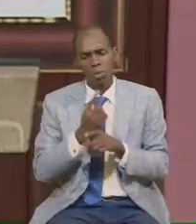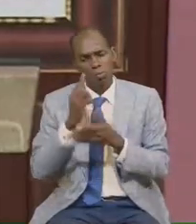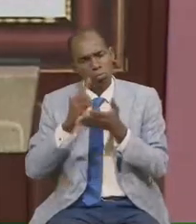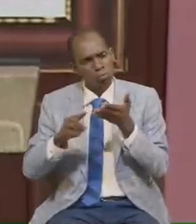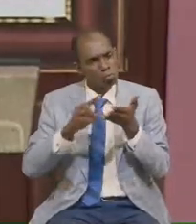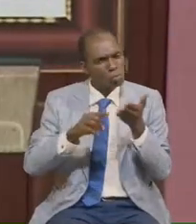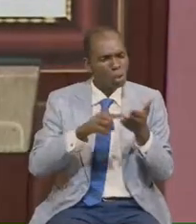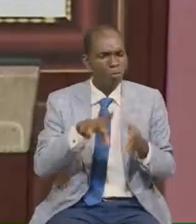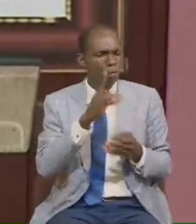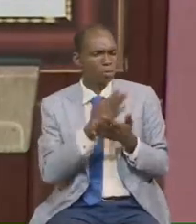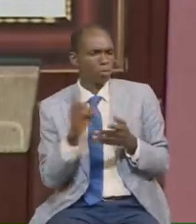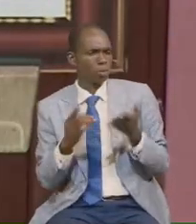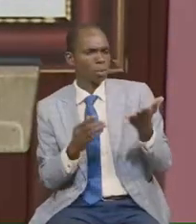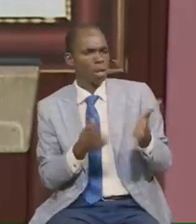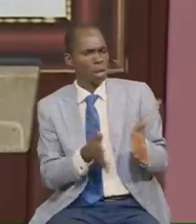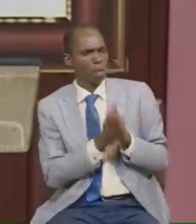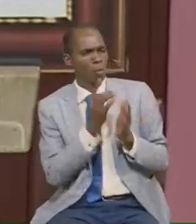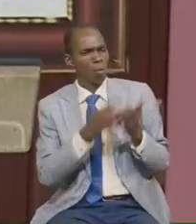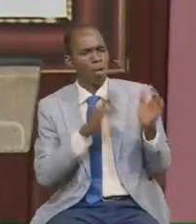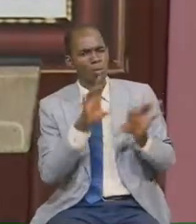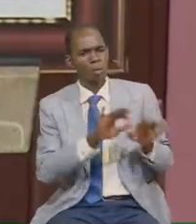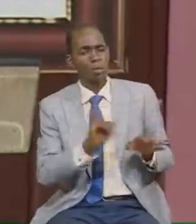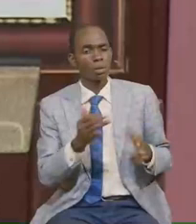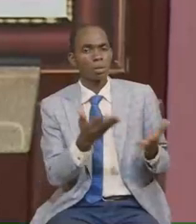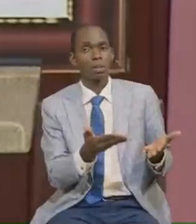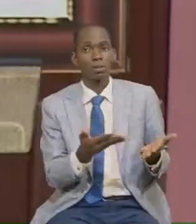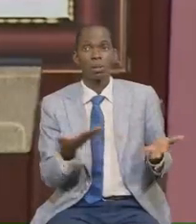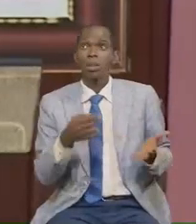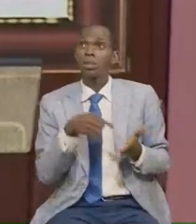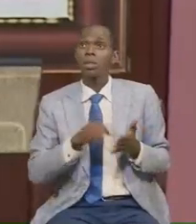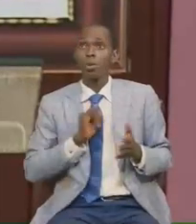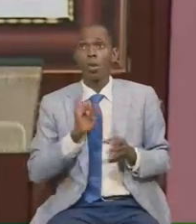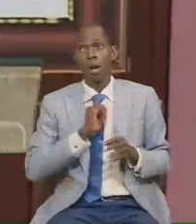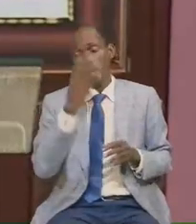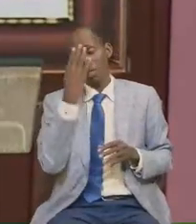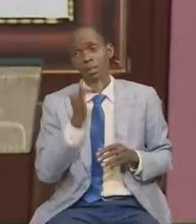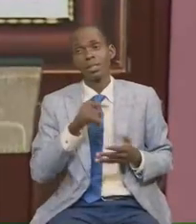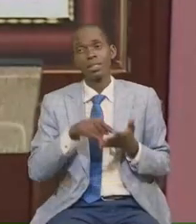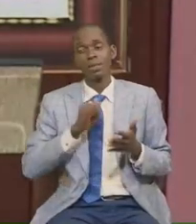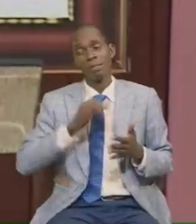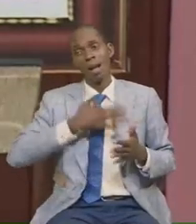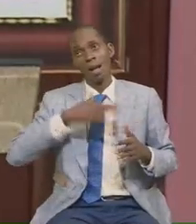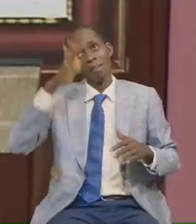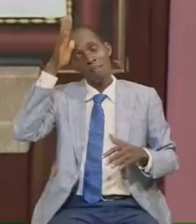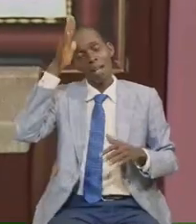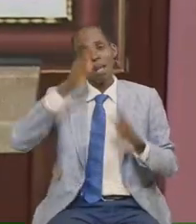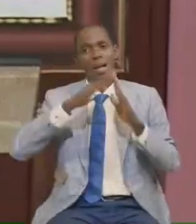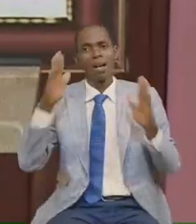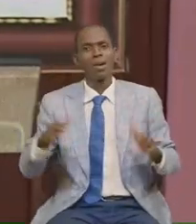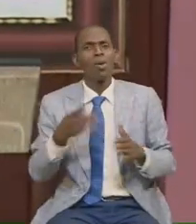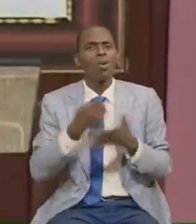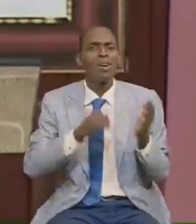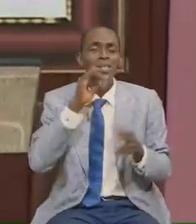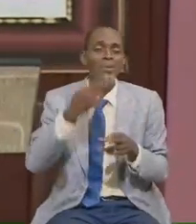dit, qu'est-ce que tu fais là-bas? Il dit, c'est là où je vis, c'est la maison de mon père. Quel est le nom de ton père? Monsieur